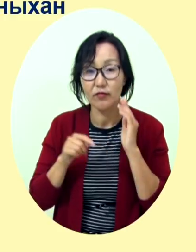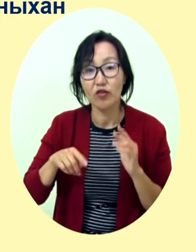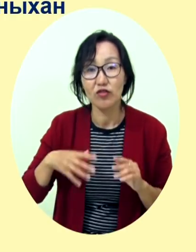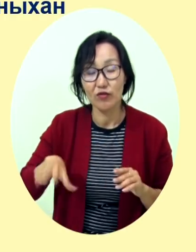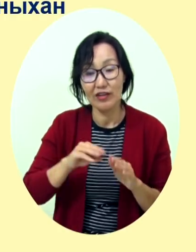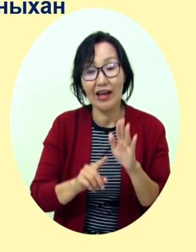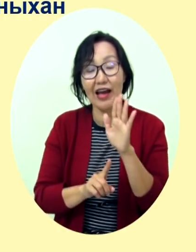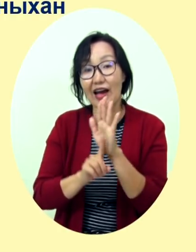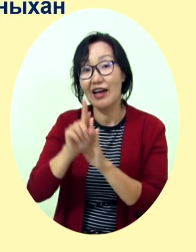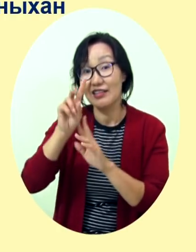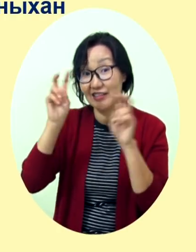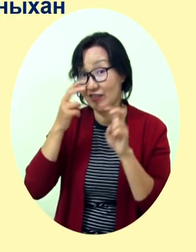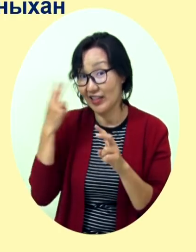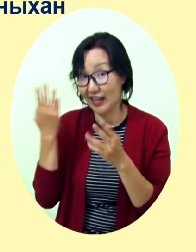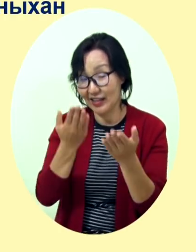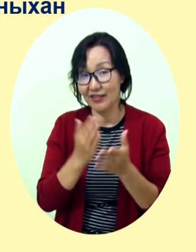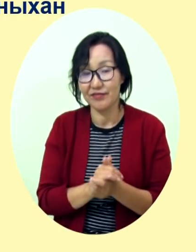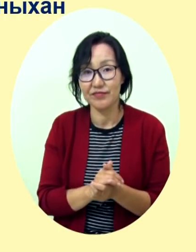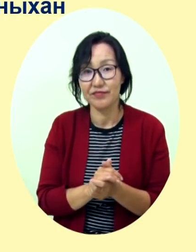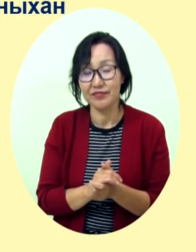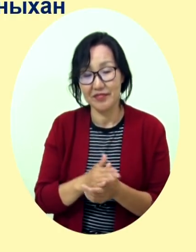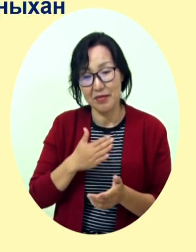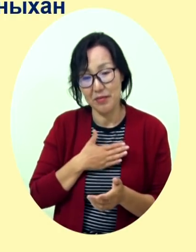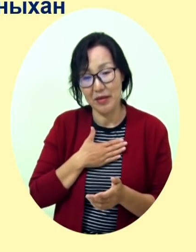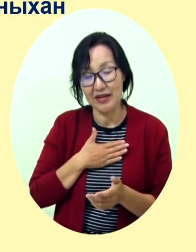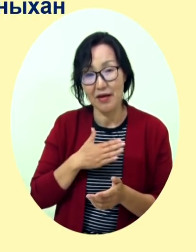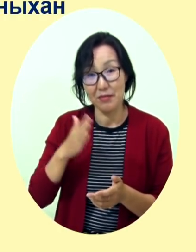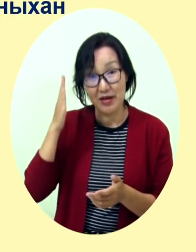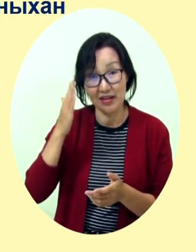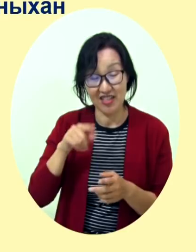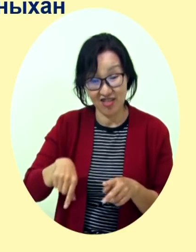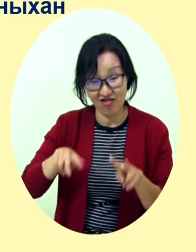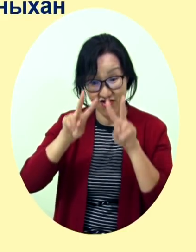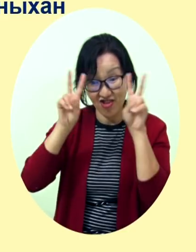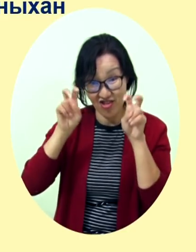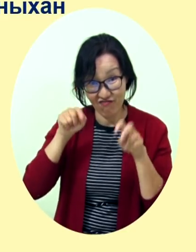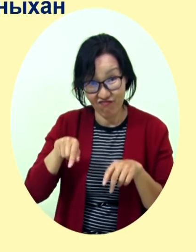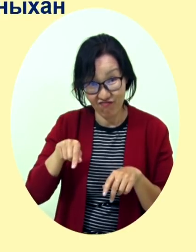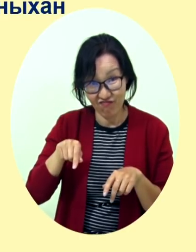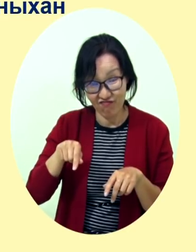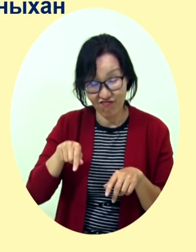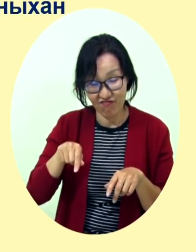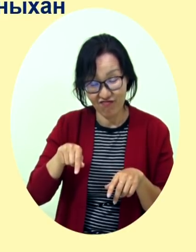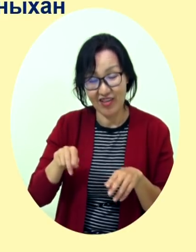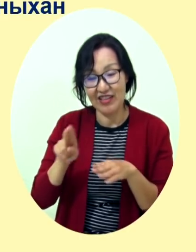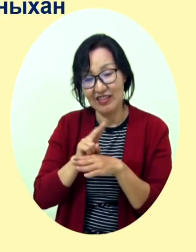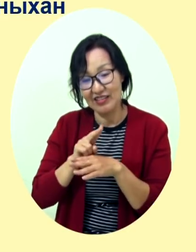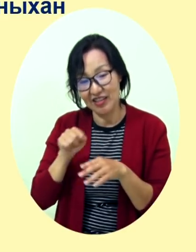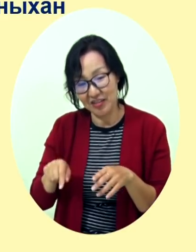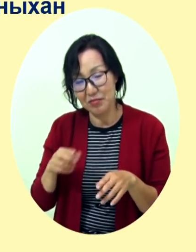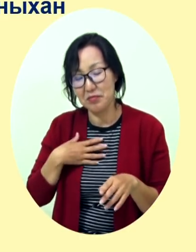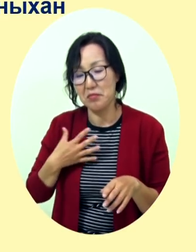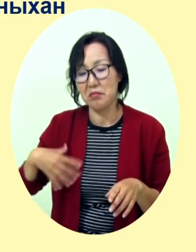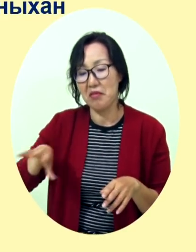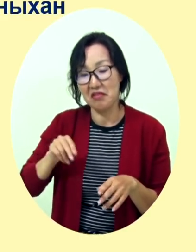За, одоо тэгвэл анхны ихийг бүгдээрээ уншицгаая. Манай байр гэсэн их сэдв байсан болвол засахтаа бид нар